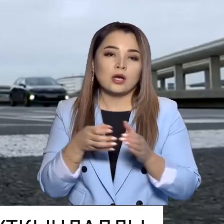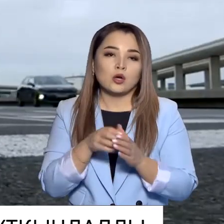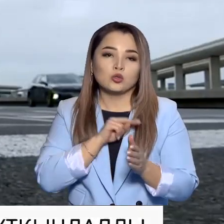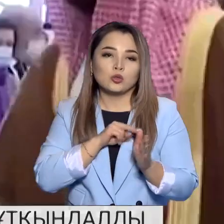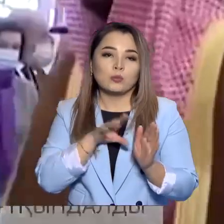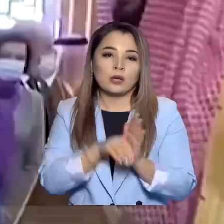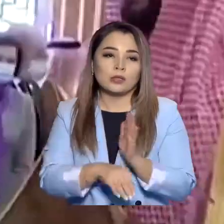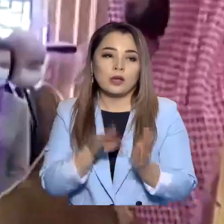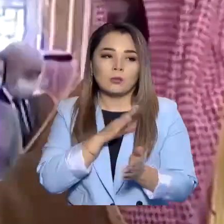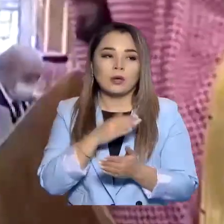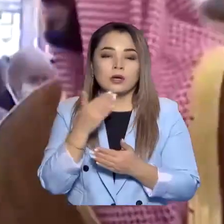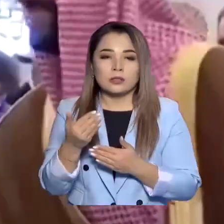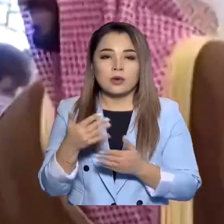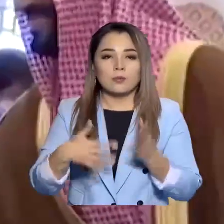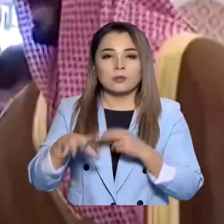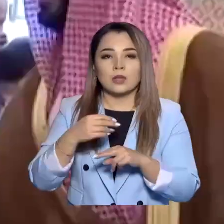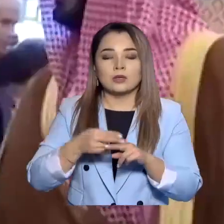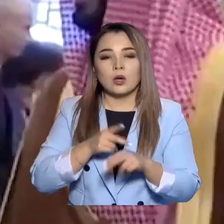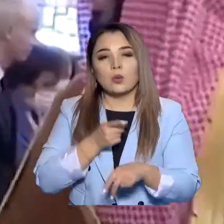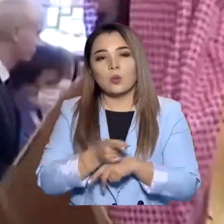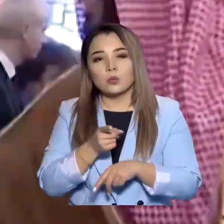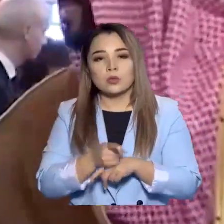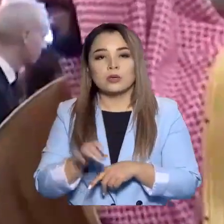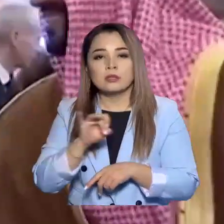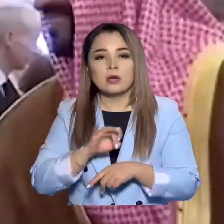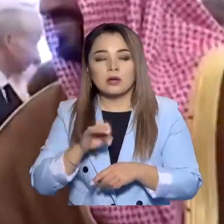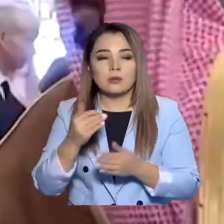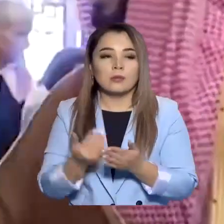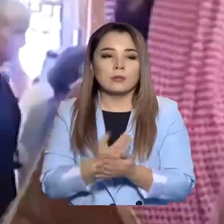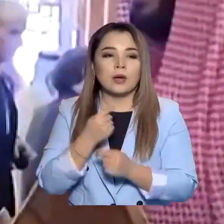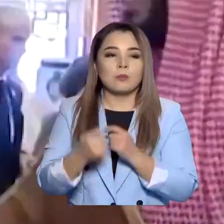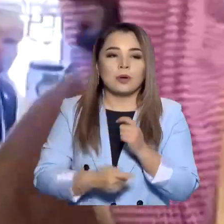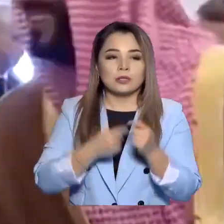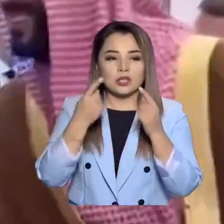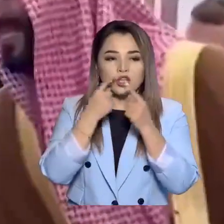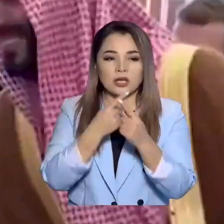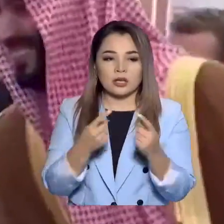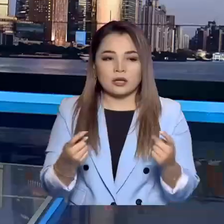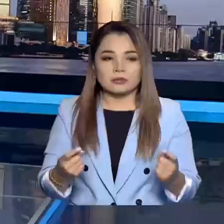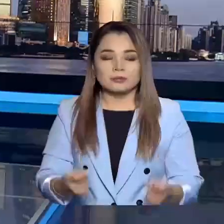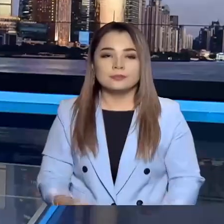бин Салманның диссиденттерді қудалағаны жөнінде материалдар жариялаған.